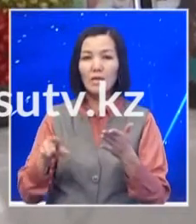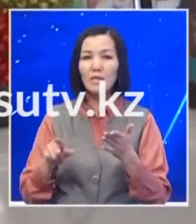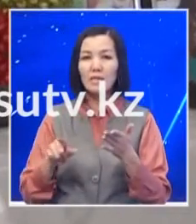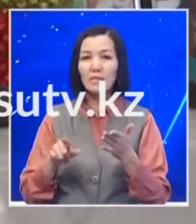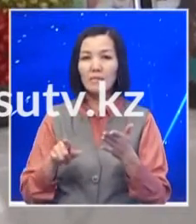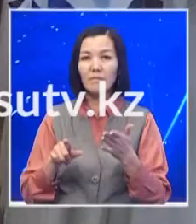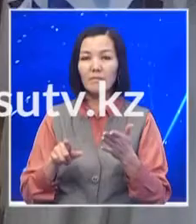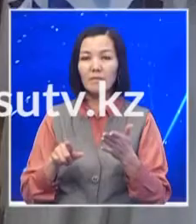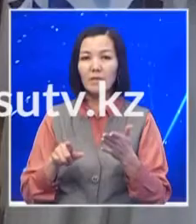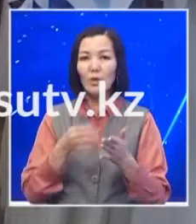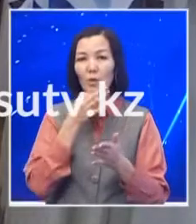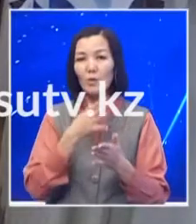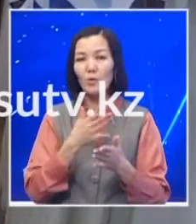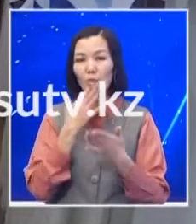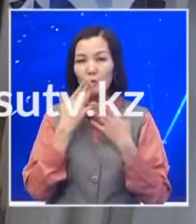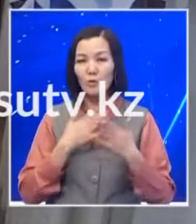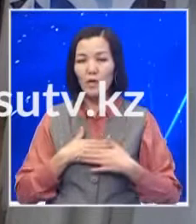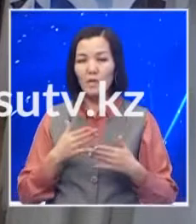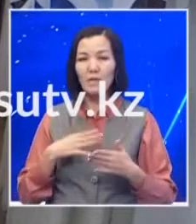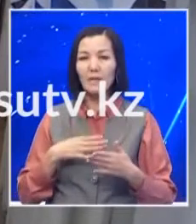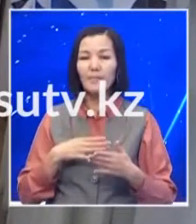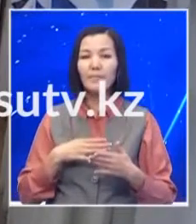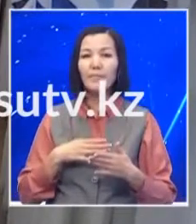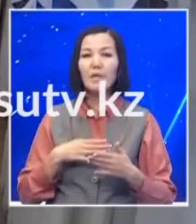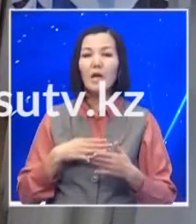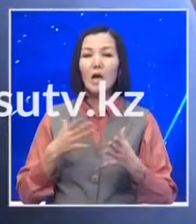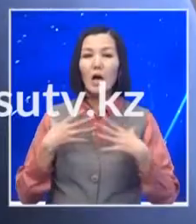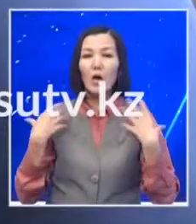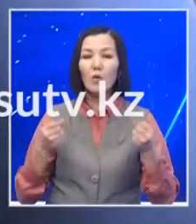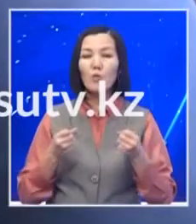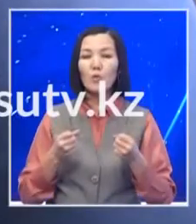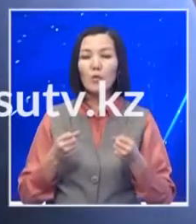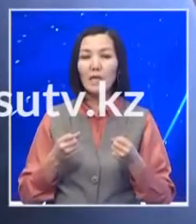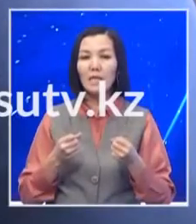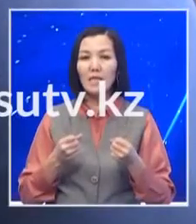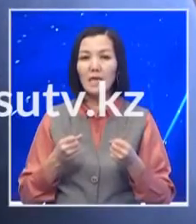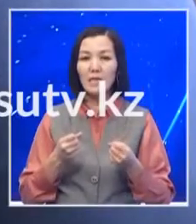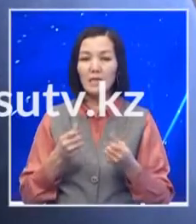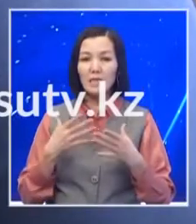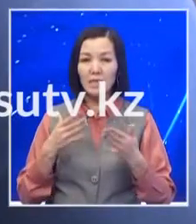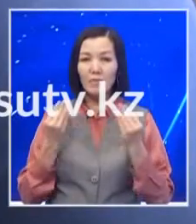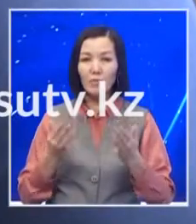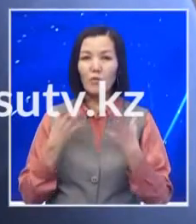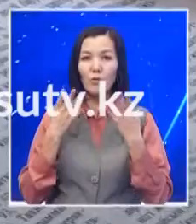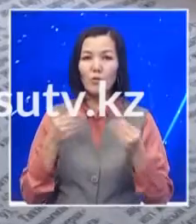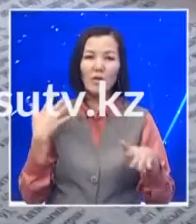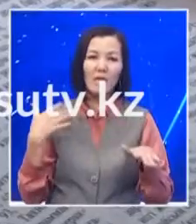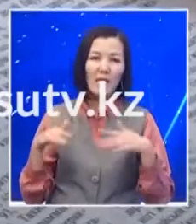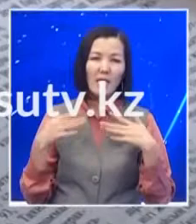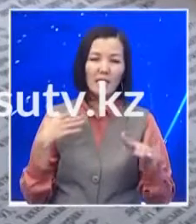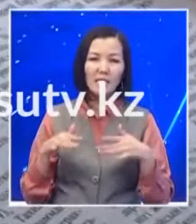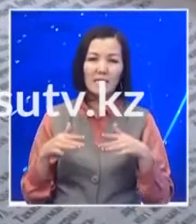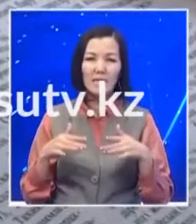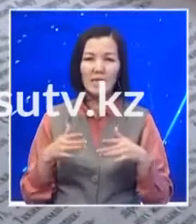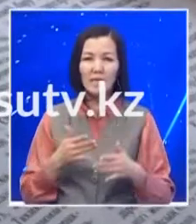тағына дайыр бастамаймын. Гүлжан Тұрсынның айтуынша аурудан құлантаза айыққанымен салдары әлі де бар. Бойында бүгінге дейін әлсіздік, тыныс